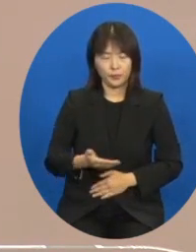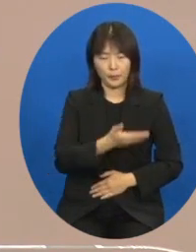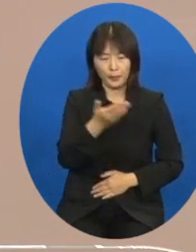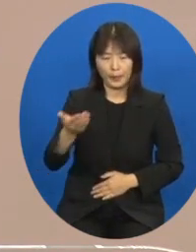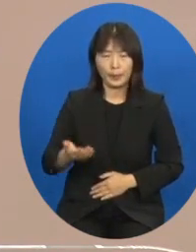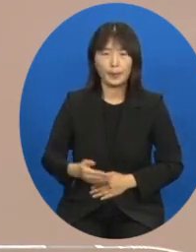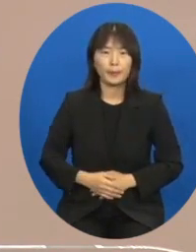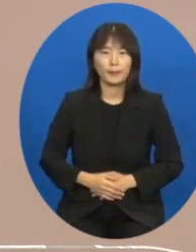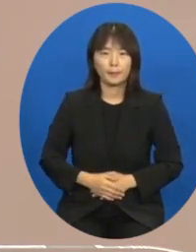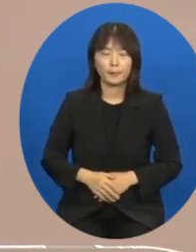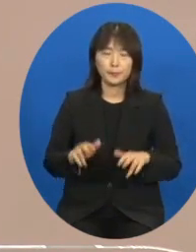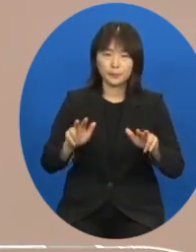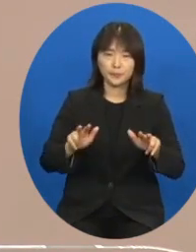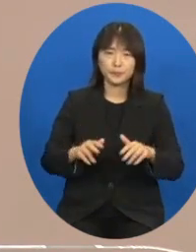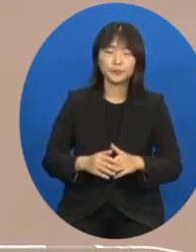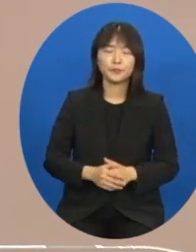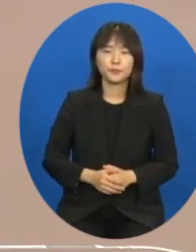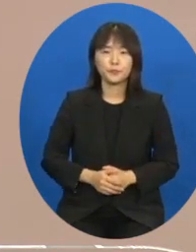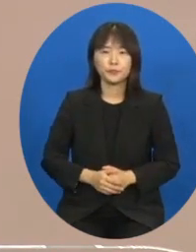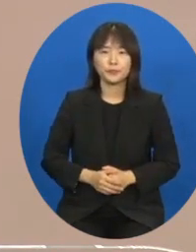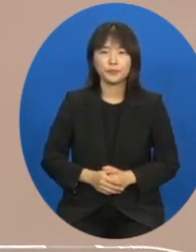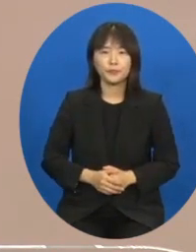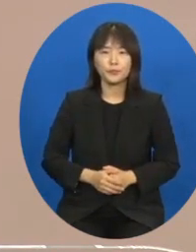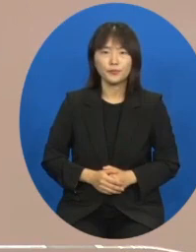여러분, 이제는